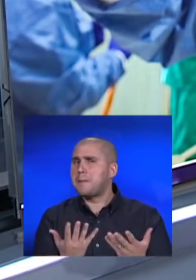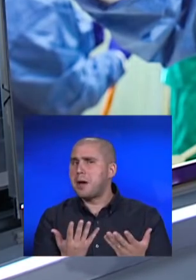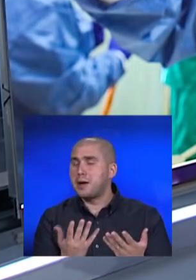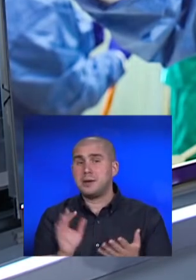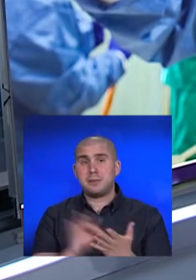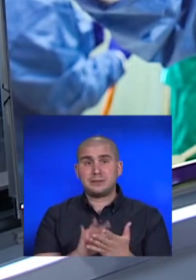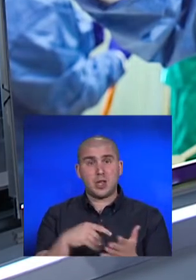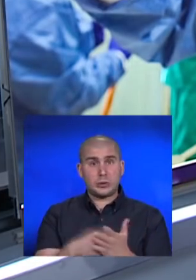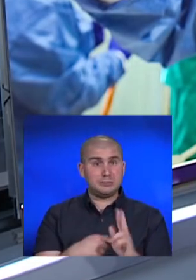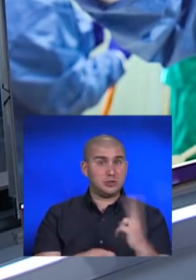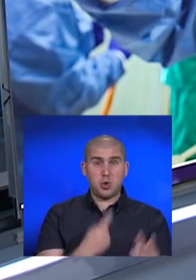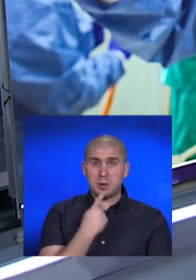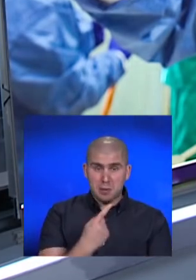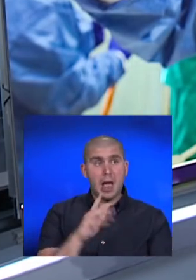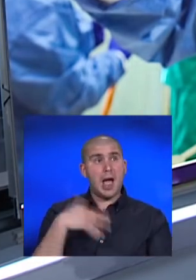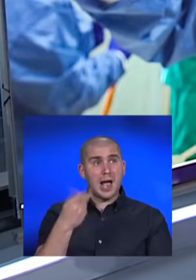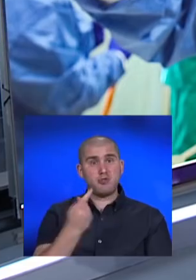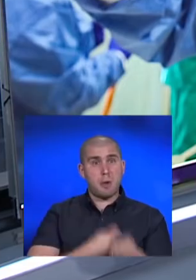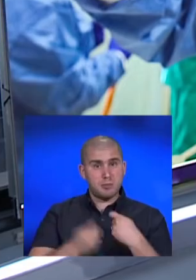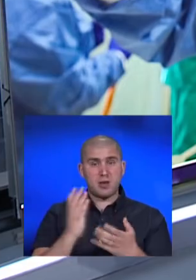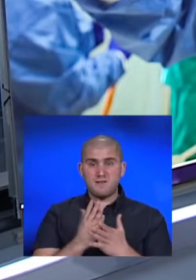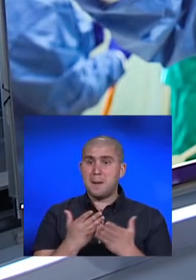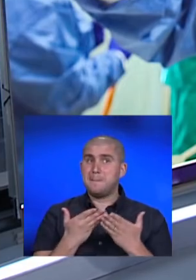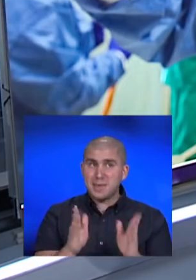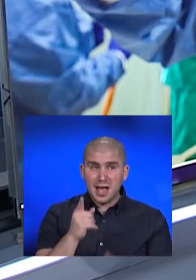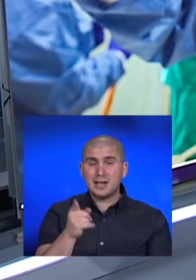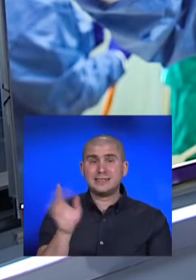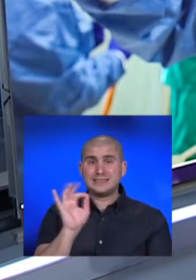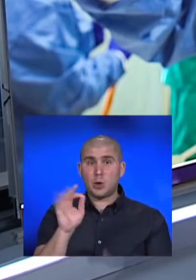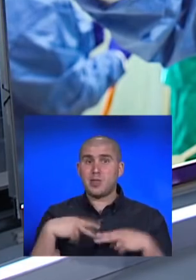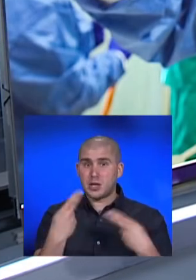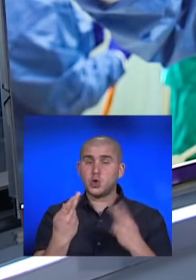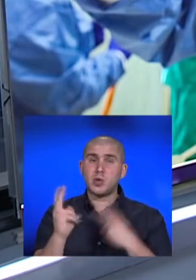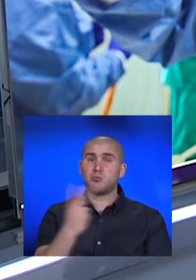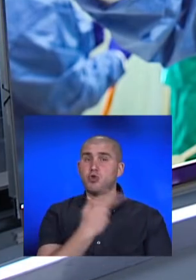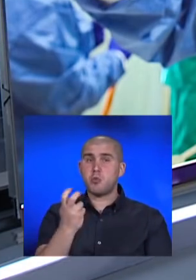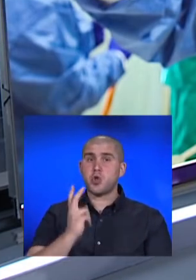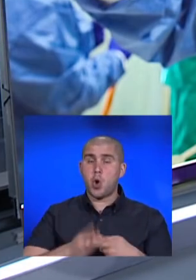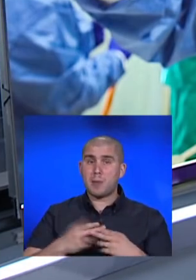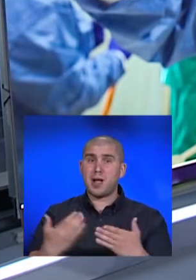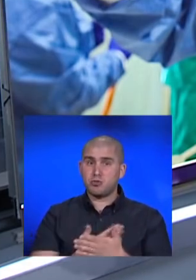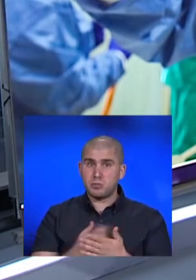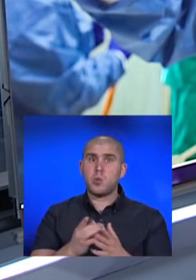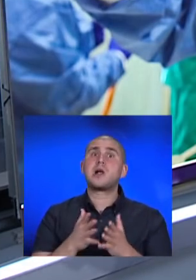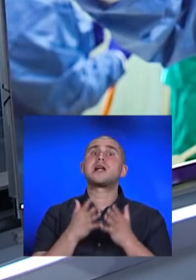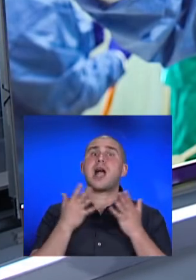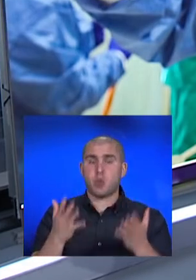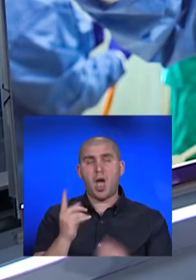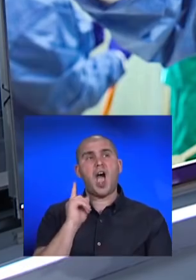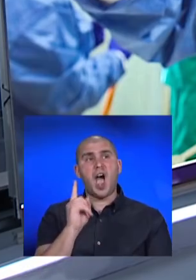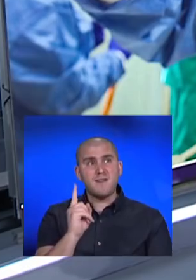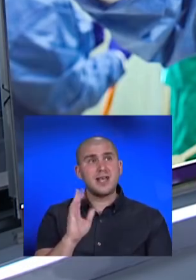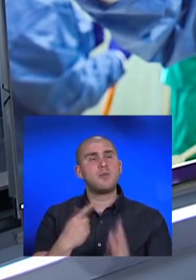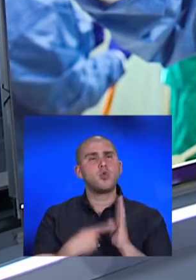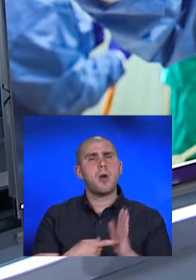אומרים, אחרי שהמשק במגמת פתיחה, הסיכוי שנחזור ליותר מ-300 חולים חדשים ביום הוא די גדול. אבל נניח שרוב החולים האלה